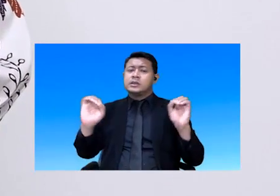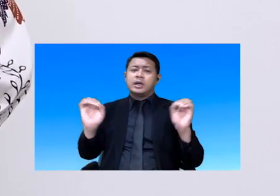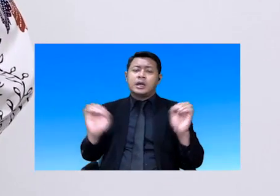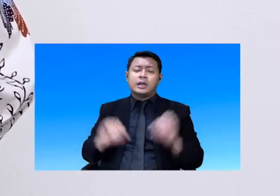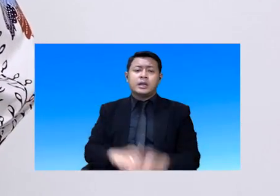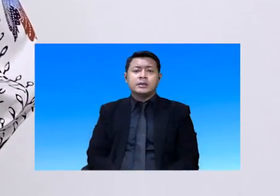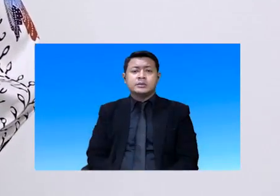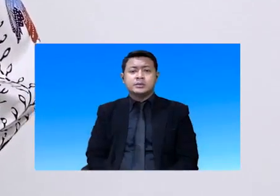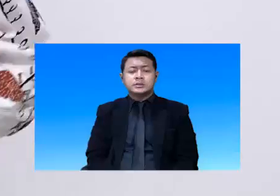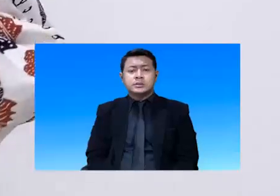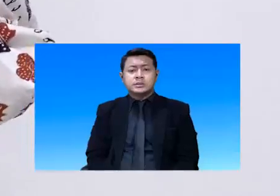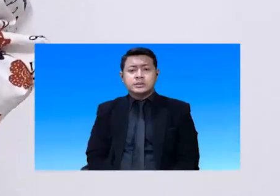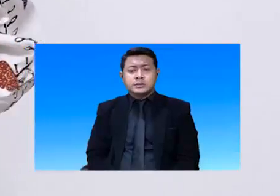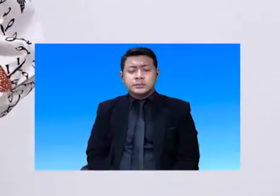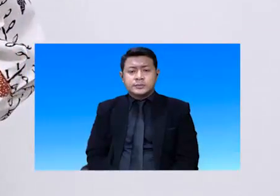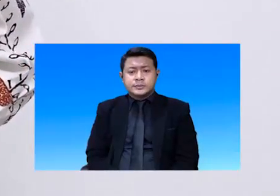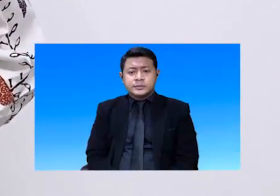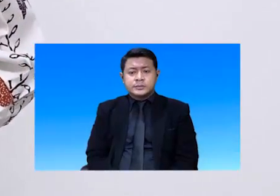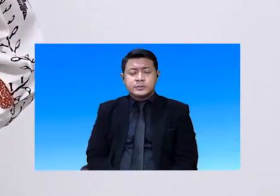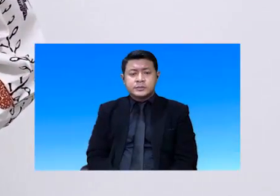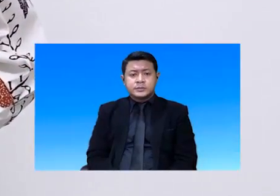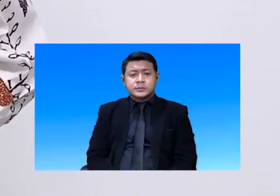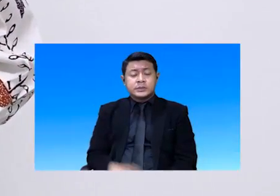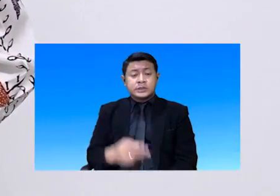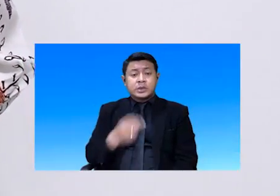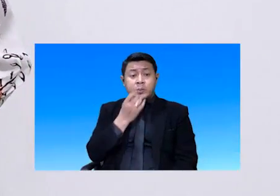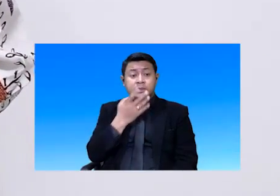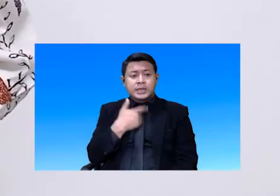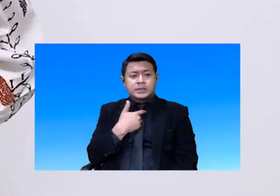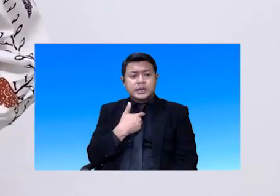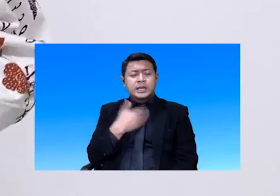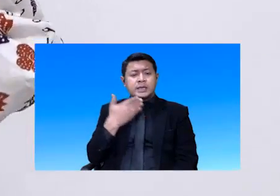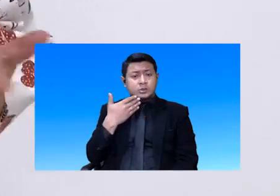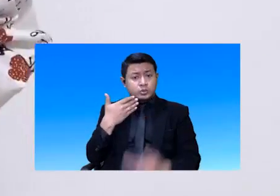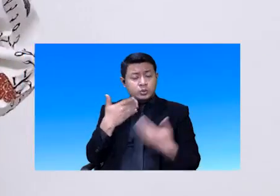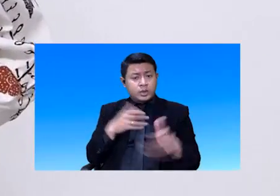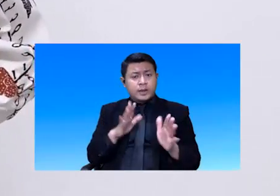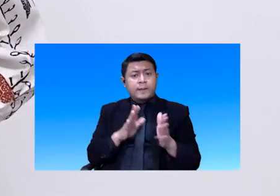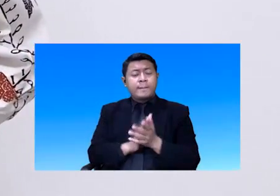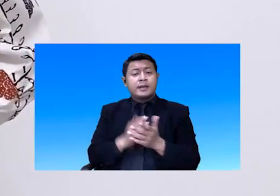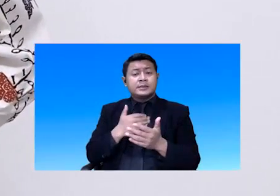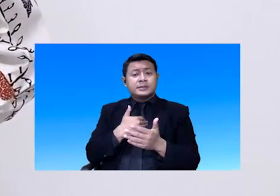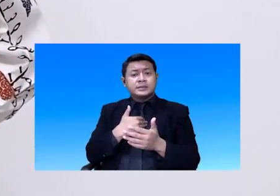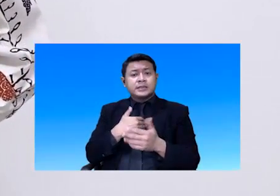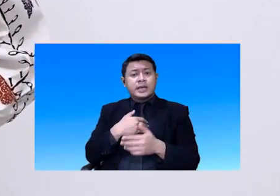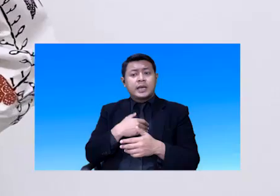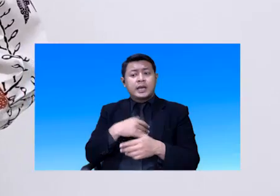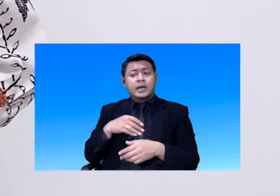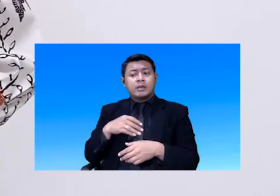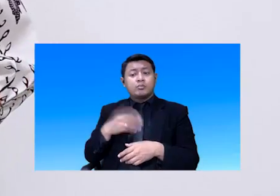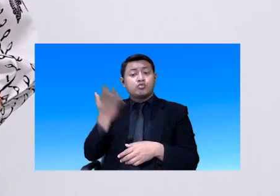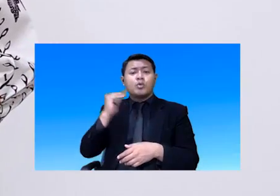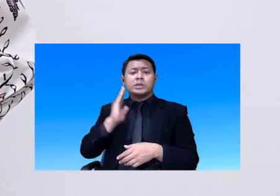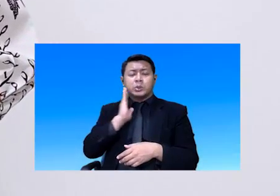Tapi yang memberi satu pesan buat saya, setelah itu saya sebagai atlet muda yang baru pertama